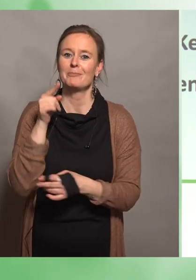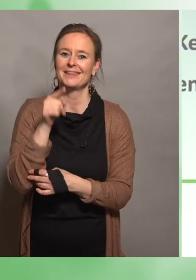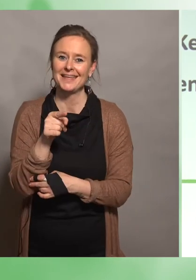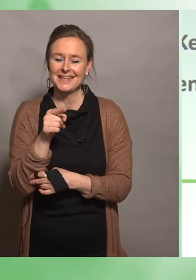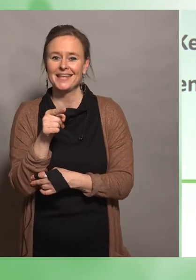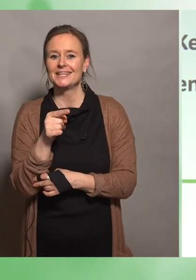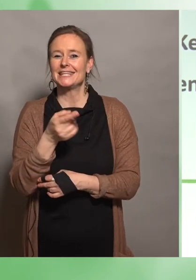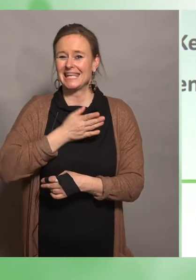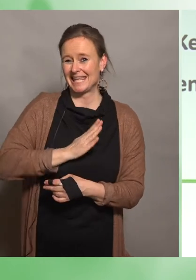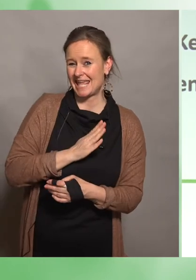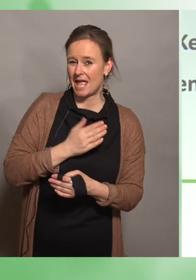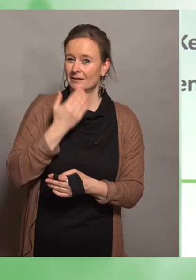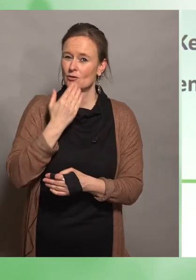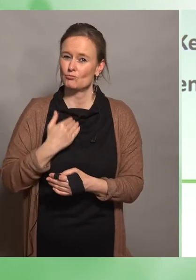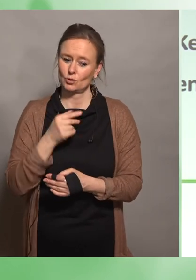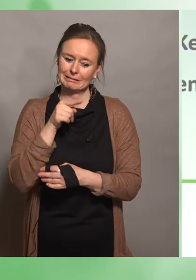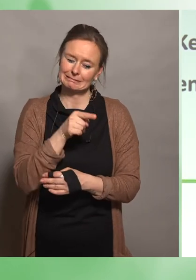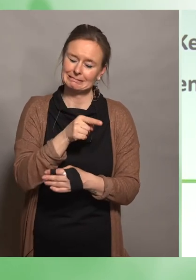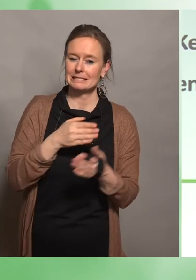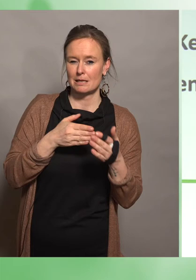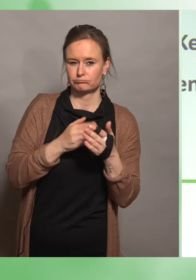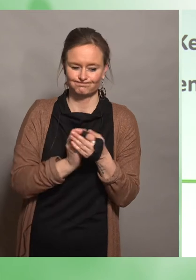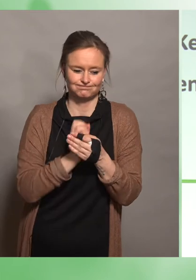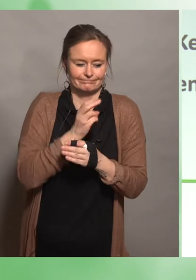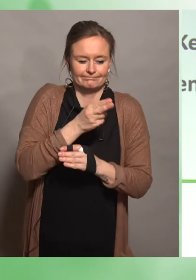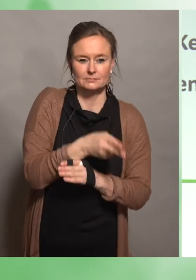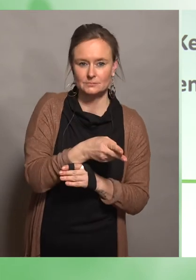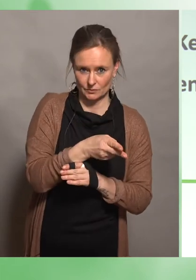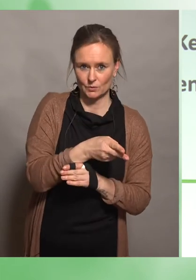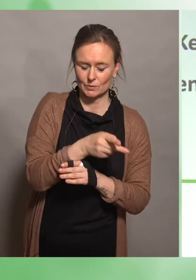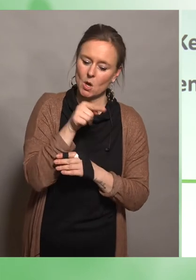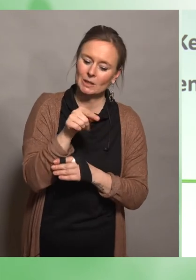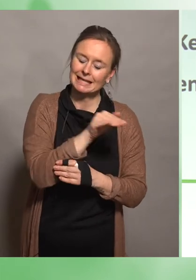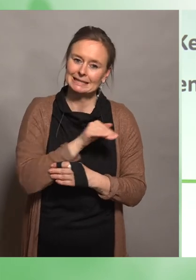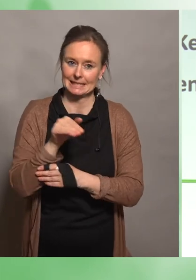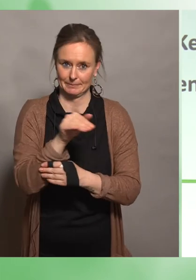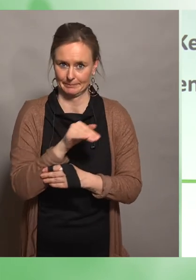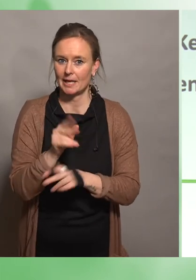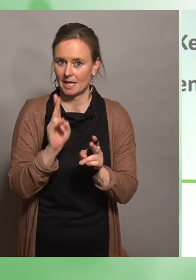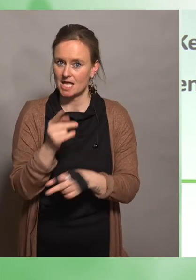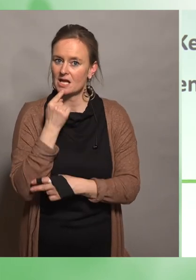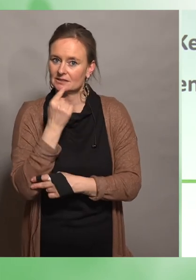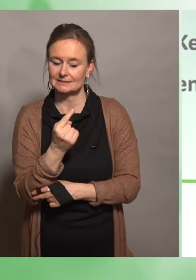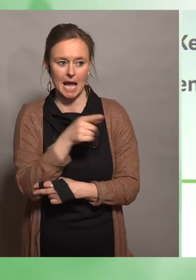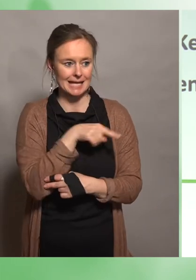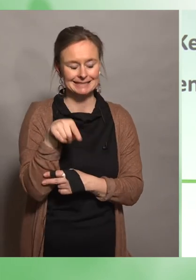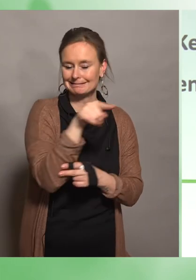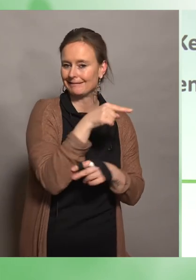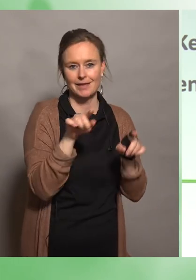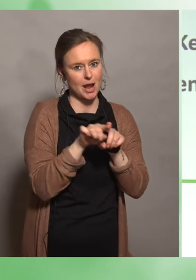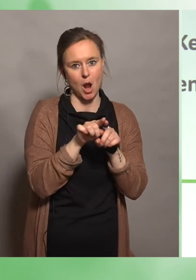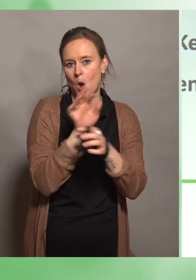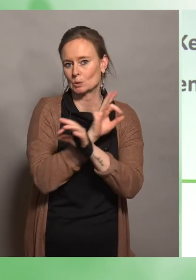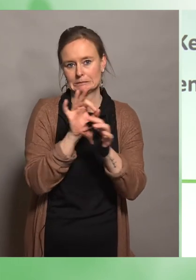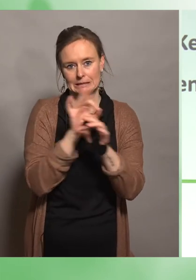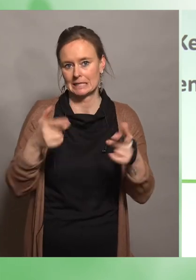zu springen. Und ich glaube, dass man sagen kann, dass ihr in diesem Bereich auch wirklich also aufklärerisch tätig seid. Das zeichnet euch, glaube